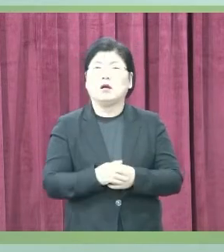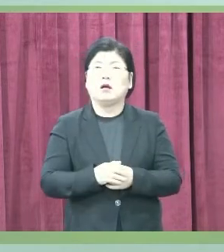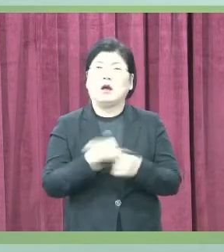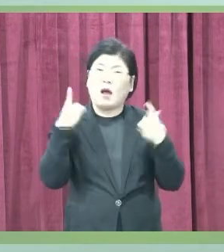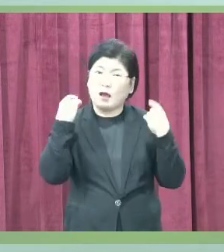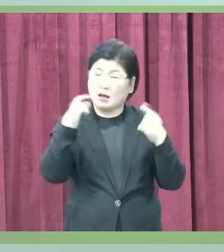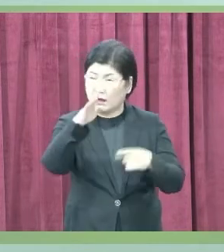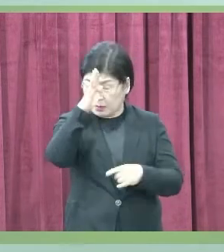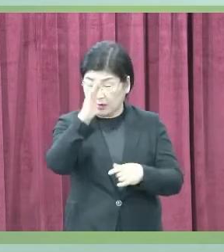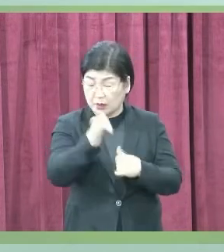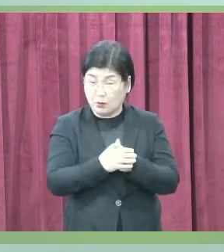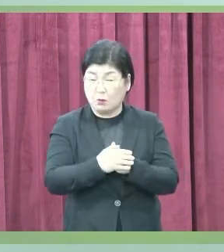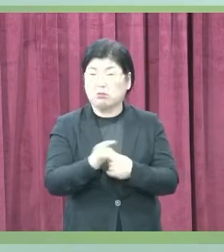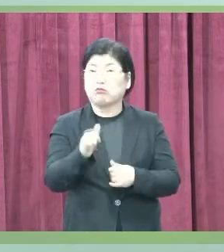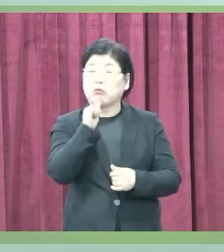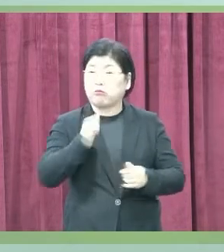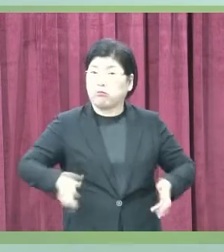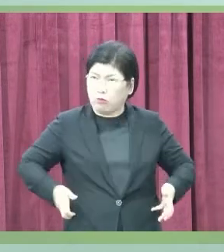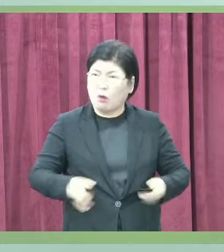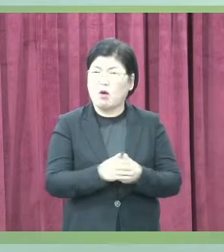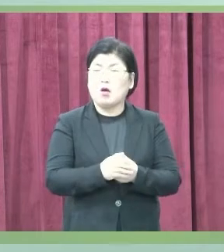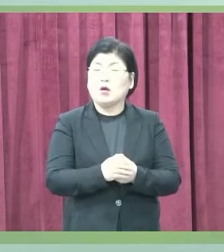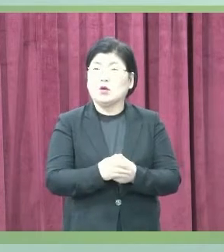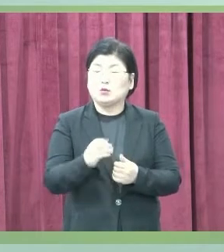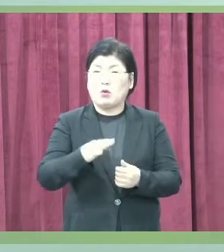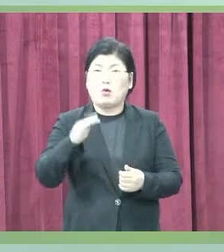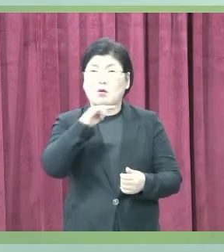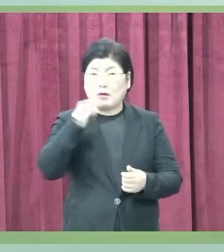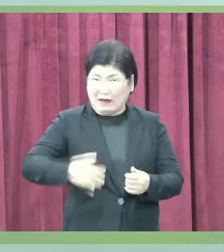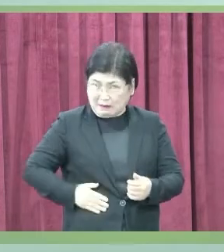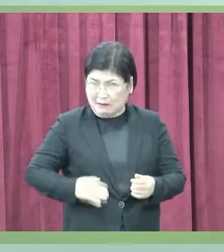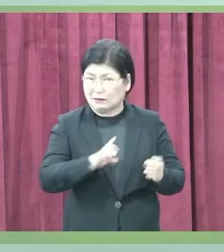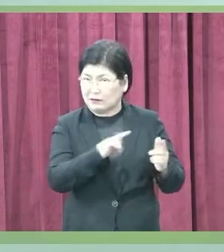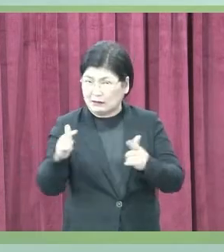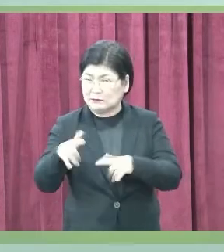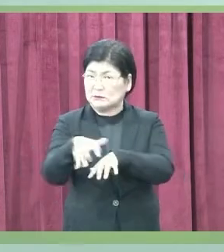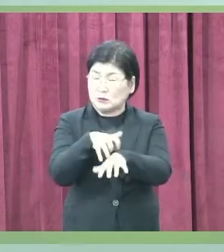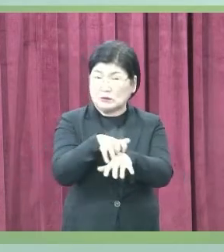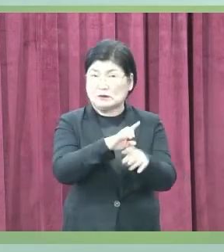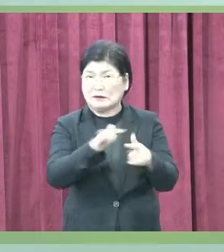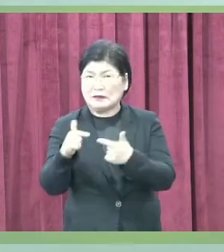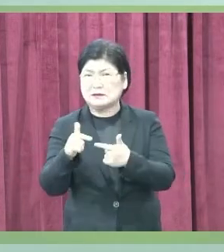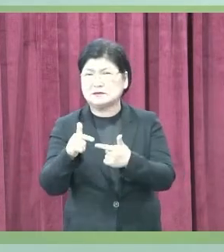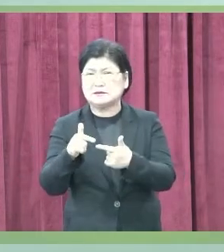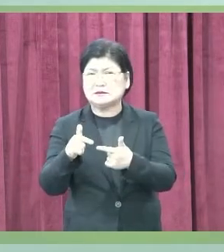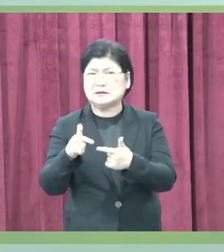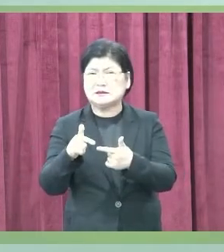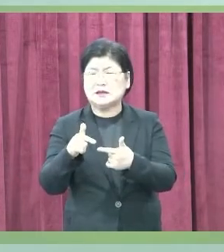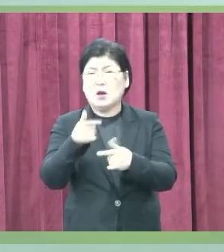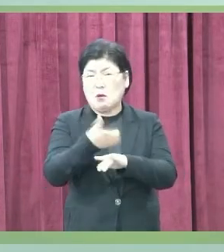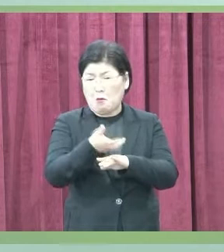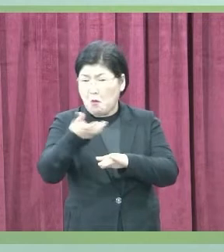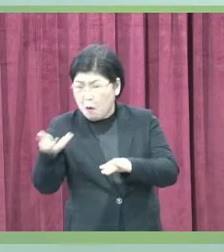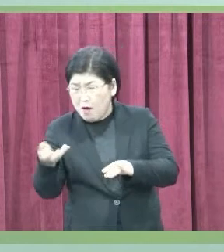그다음에 심장장애, 신부전, 협신증, 간장애 여러 가지 이식된 기관 및 조직의